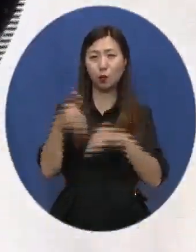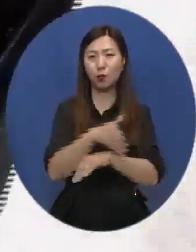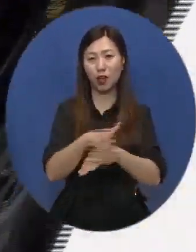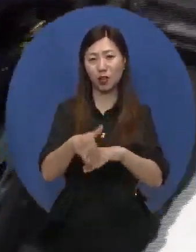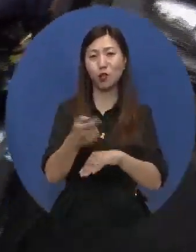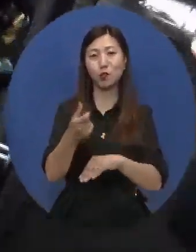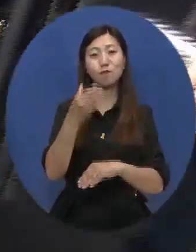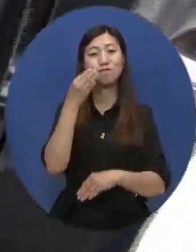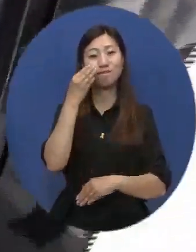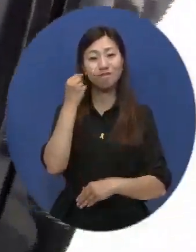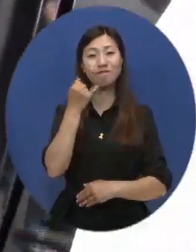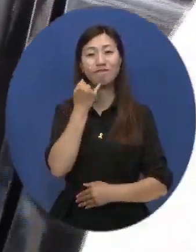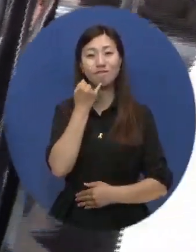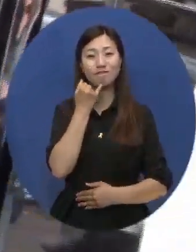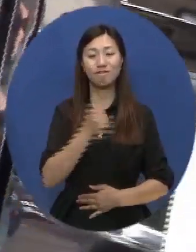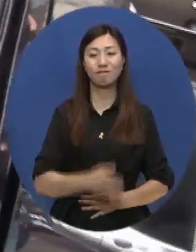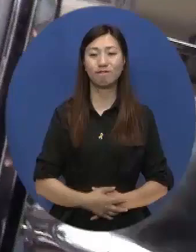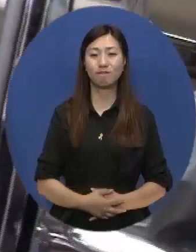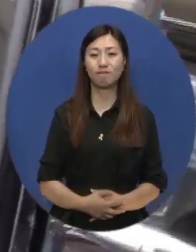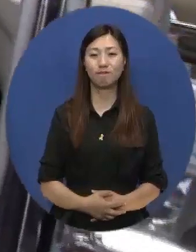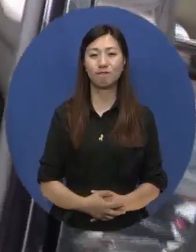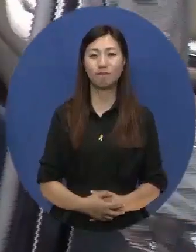합니다.